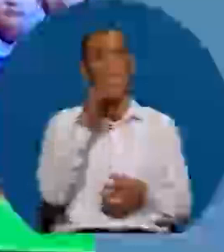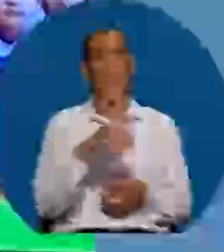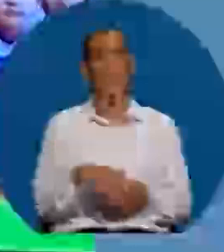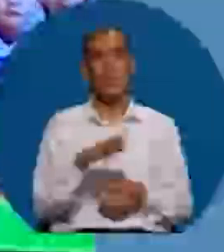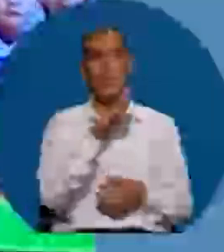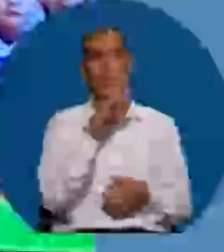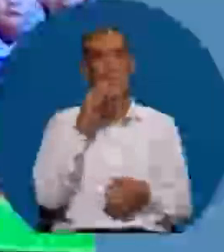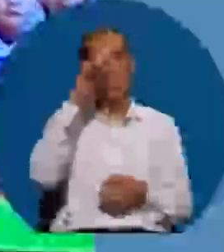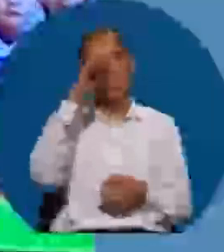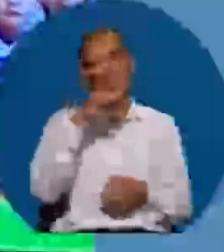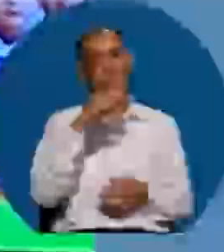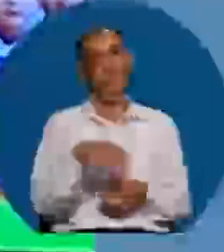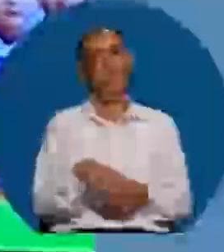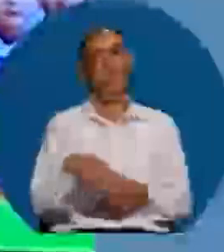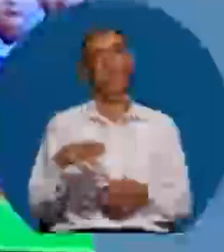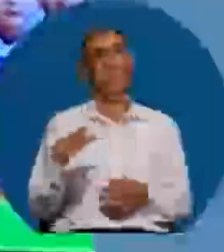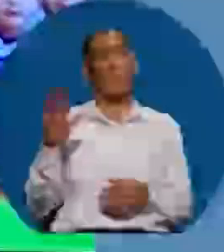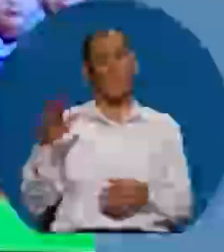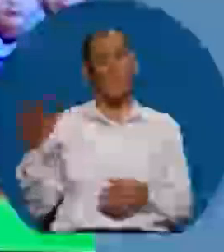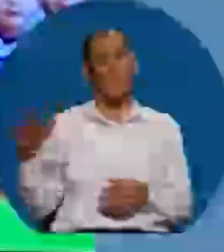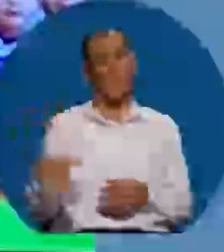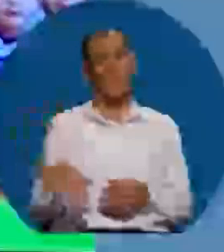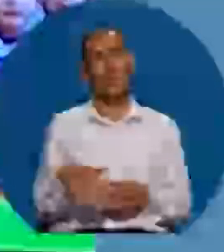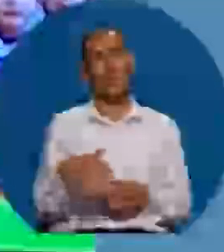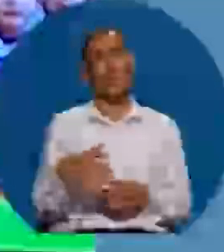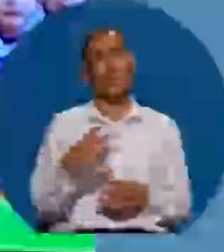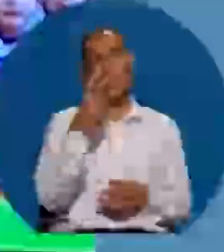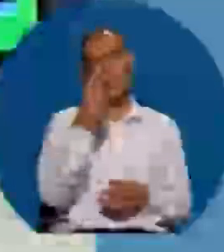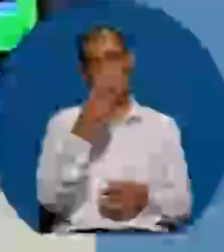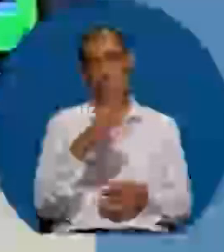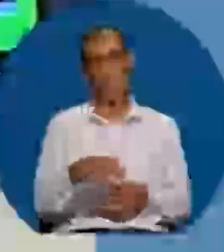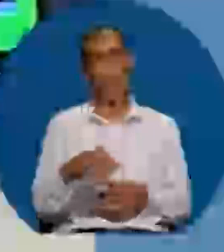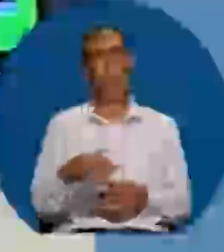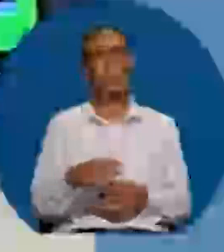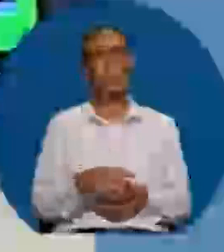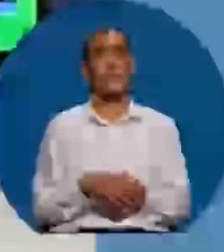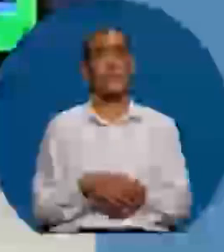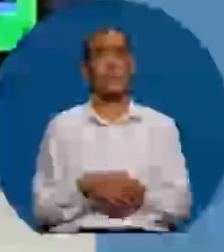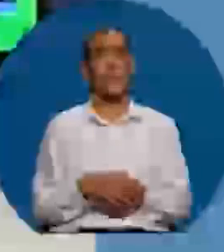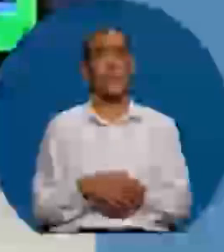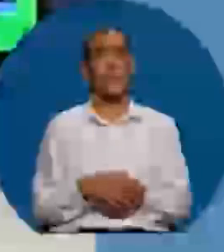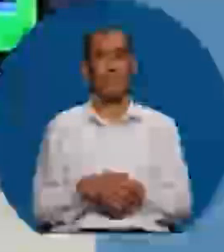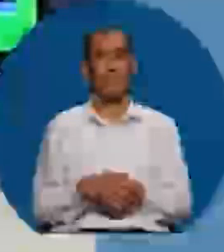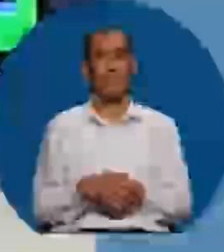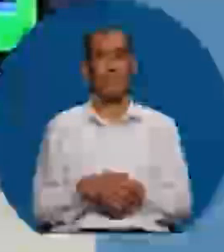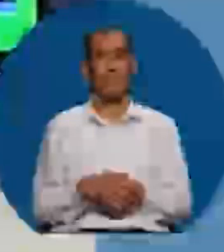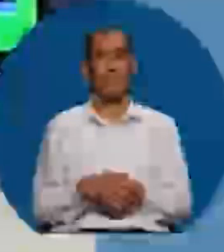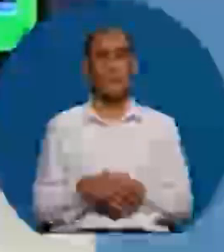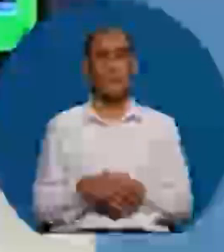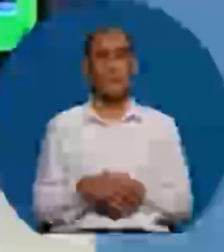уақытында қошеметлеуді ұстазлар ата анадай қылып, балаға мейірман болуларын қосықта келтіріп